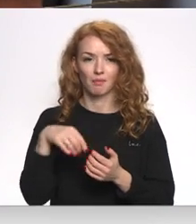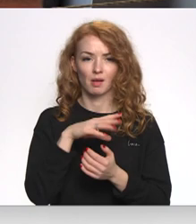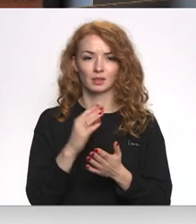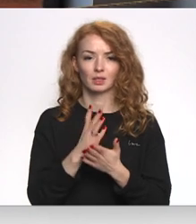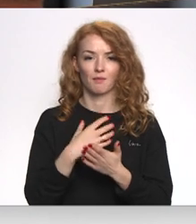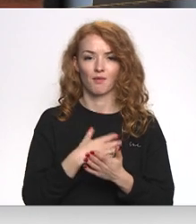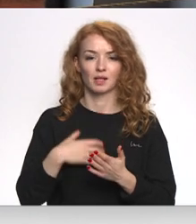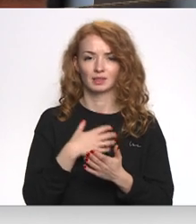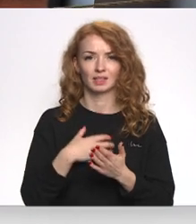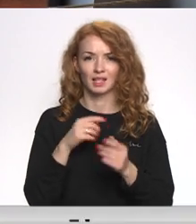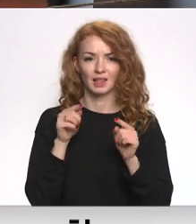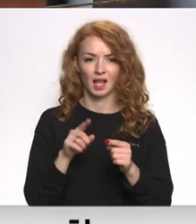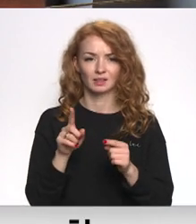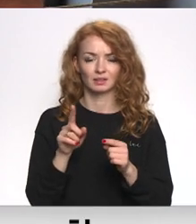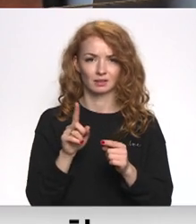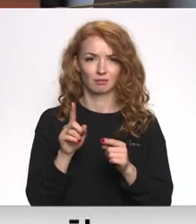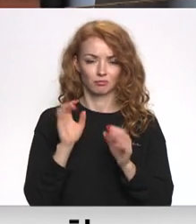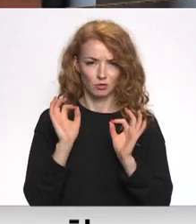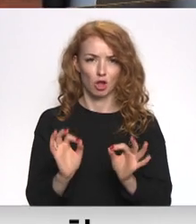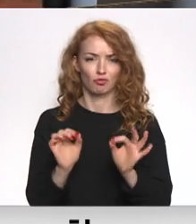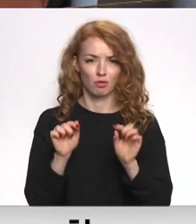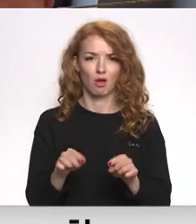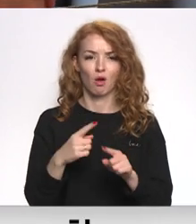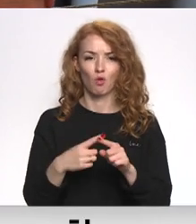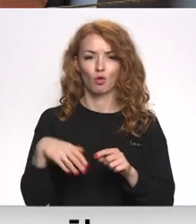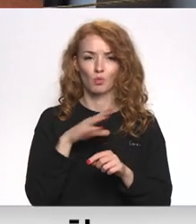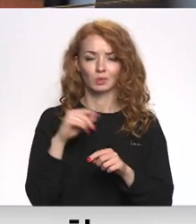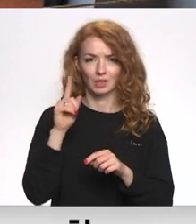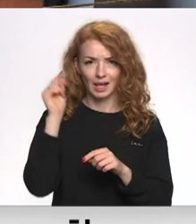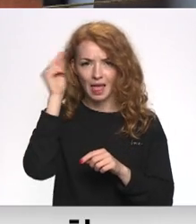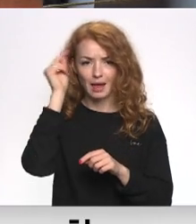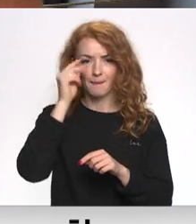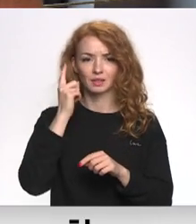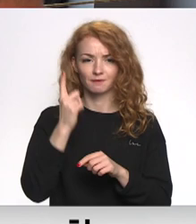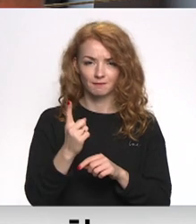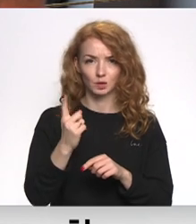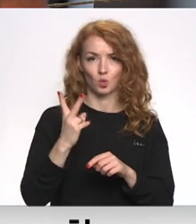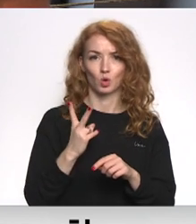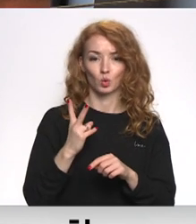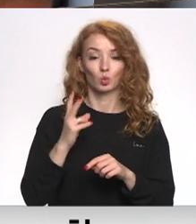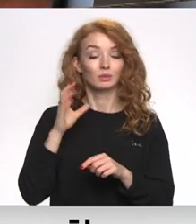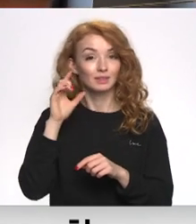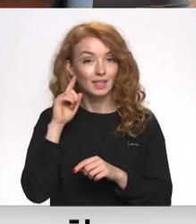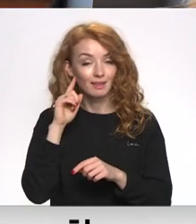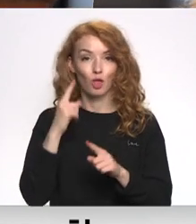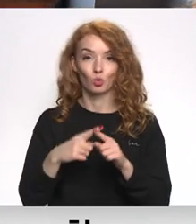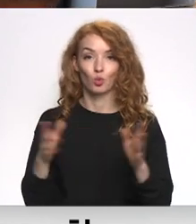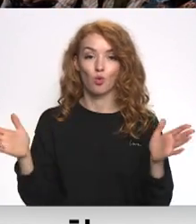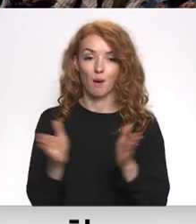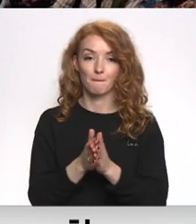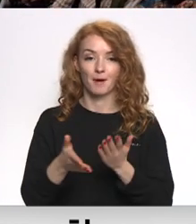vajadzīgi. Tas ir neapšaubām. Mums tikai ir jāiemācās viens otru dzirdēt un nākt visiem